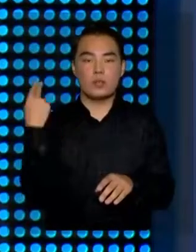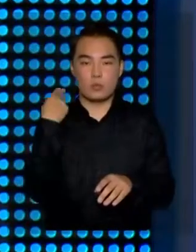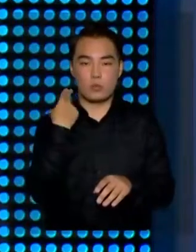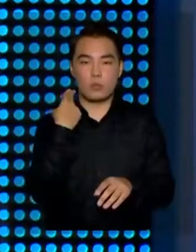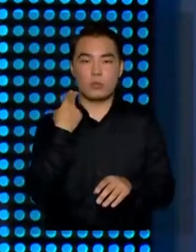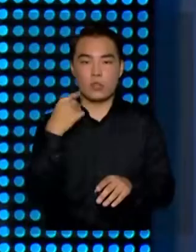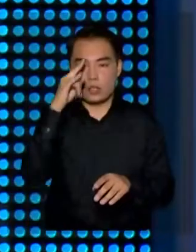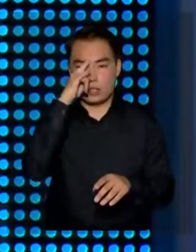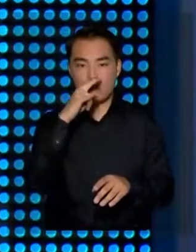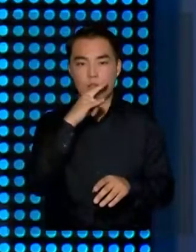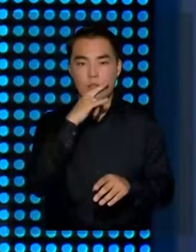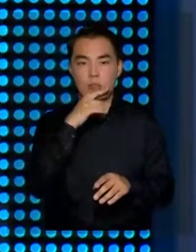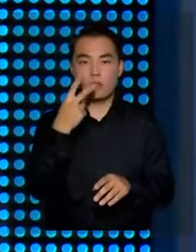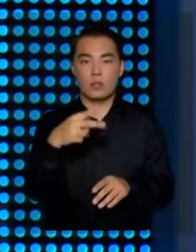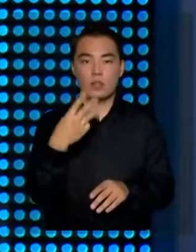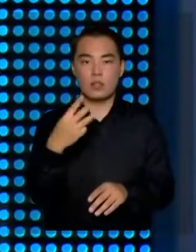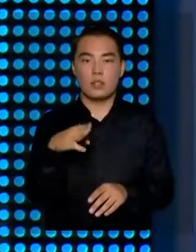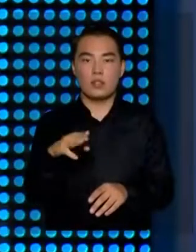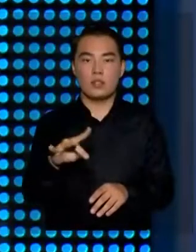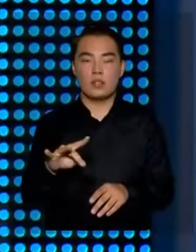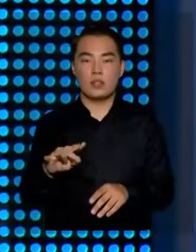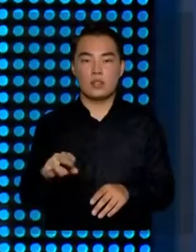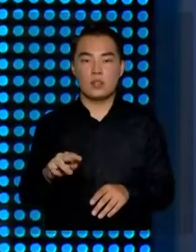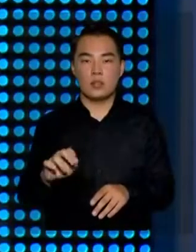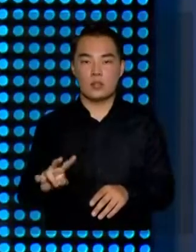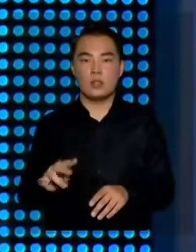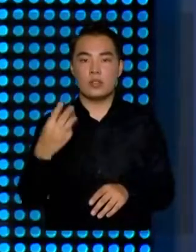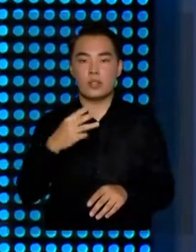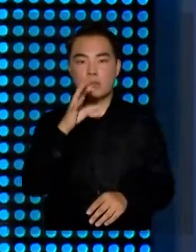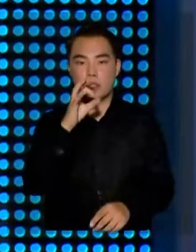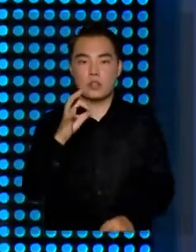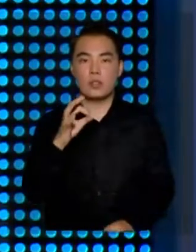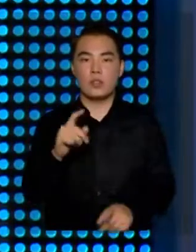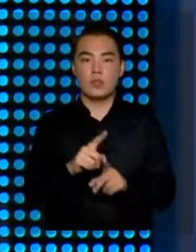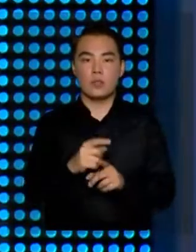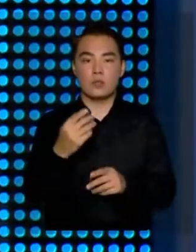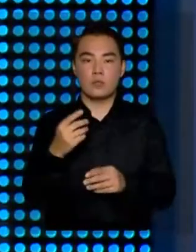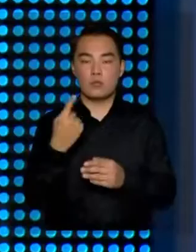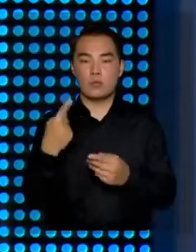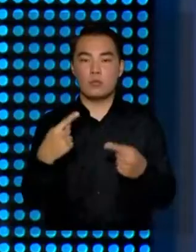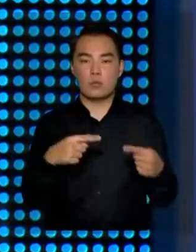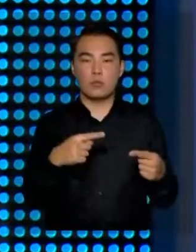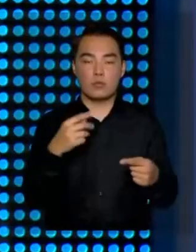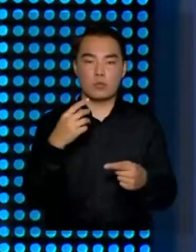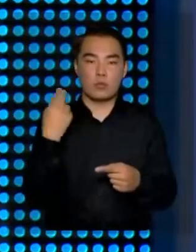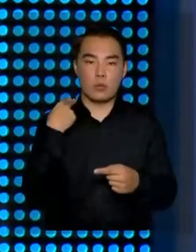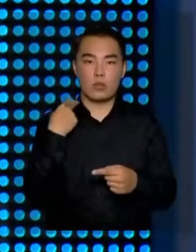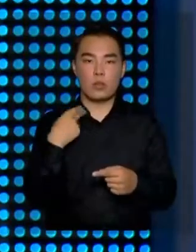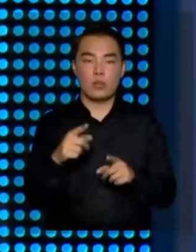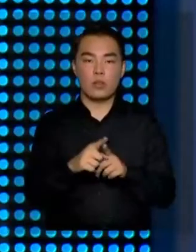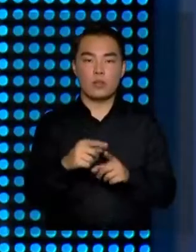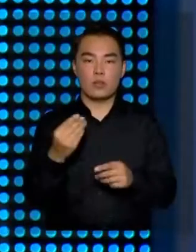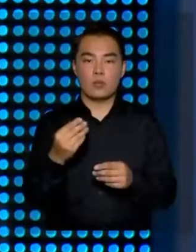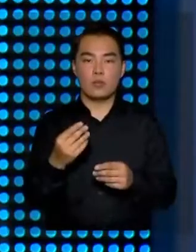задолженности Казахстана составляет порядка 23 триллионов. 30% – внешний долг. Деньги брались в долларах, евро